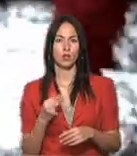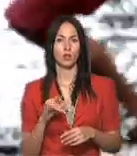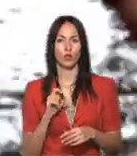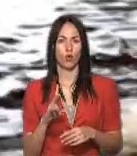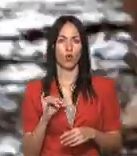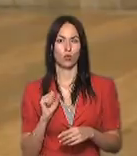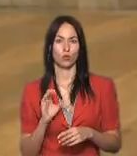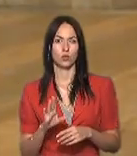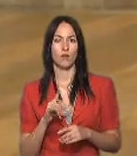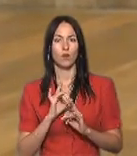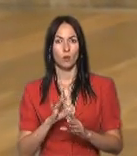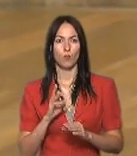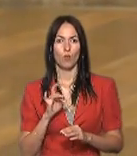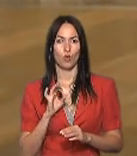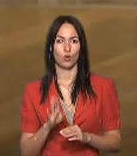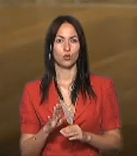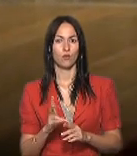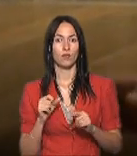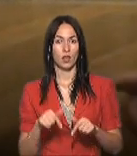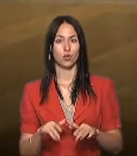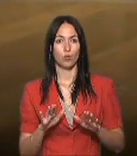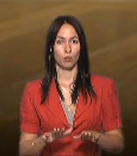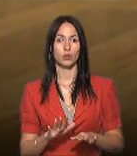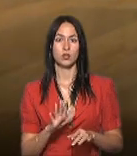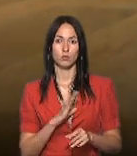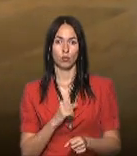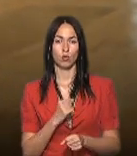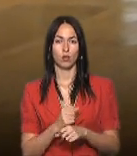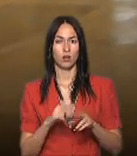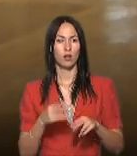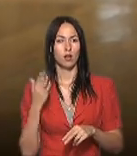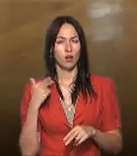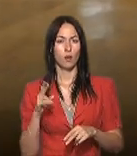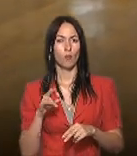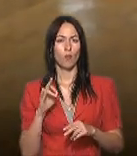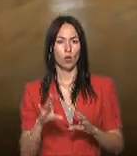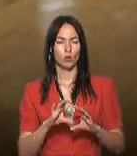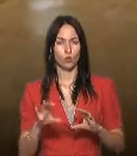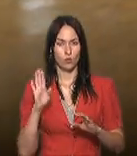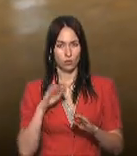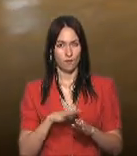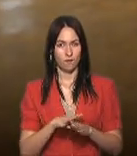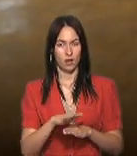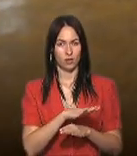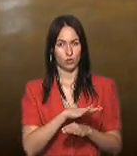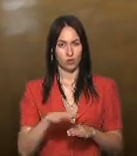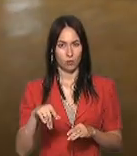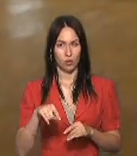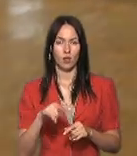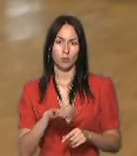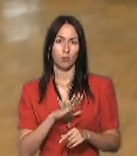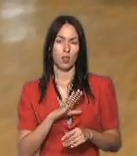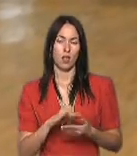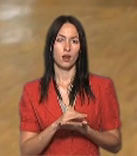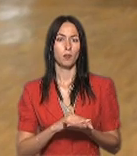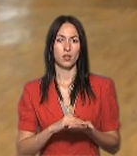Морозов. Ось на цьому місці було споруджено поддон, який заповнювався водою. І тут відбувалися репетиції, ну